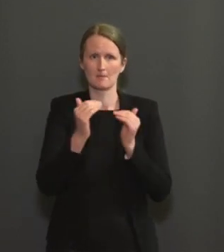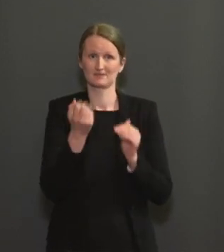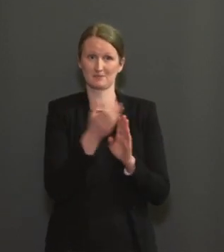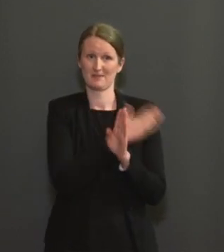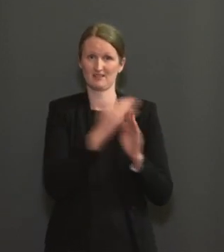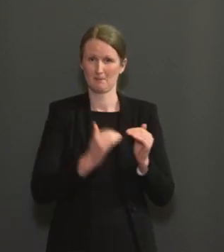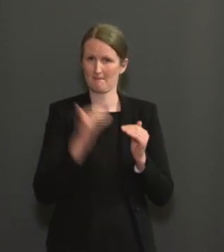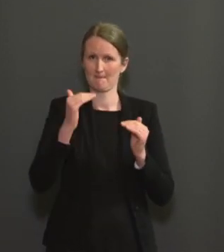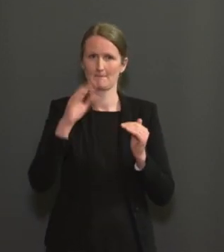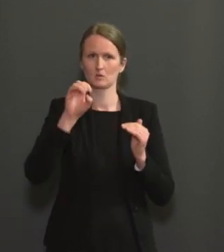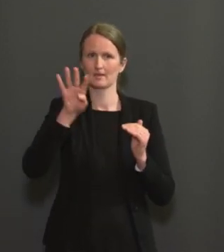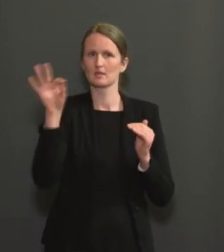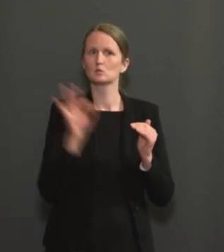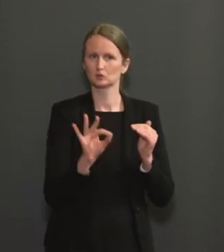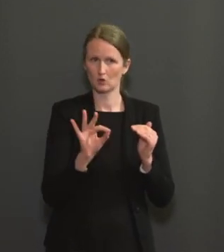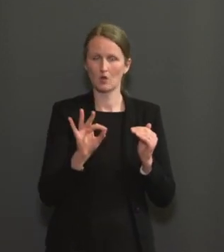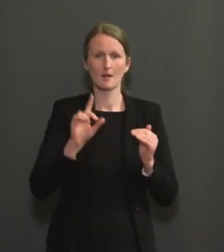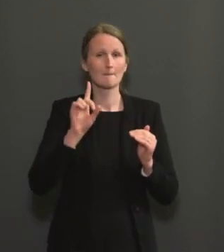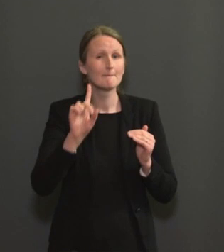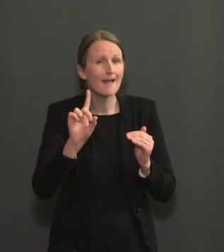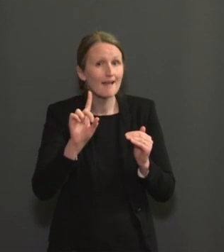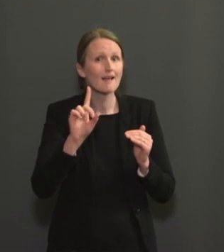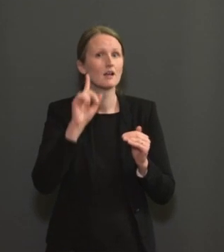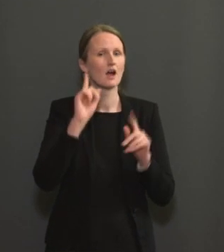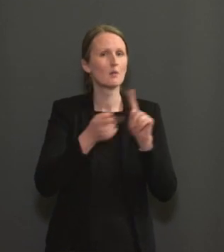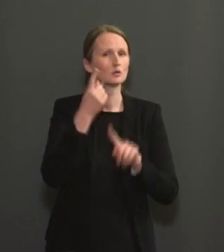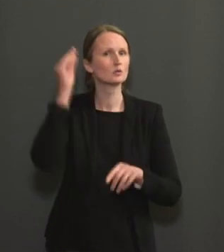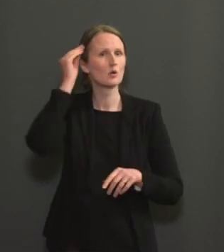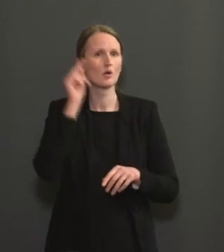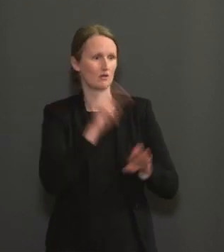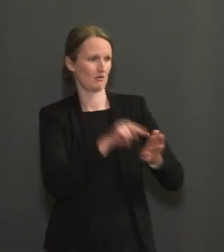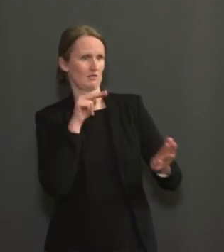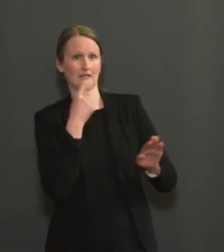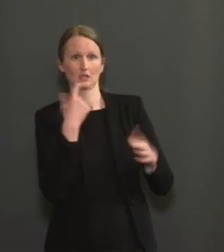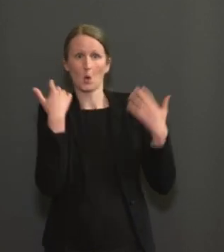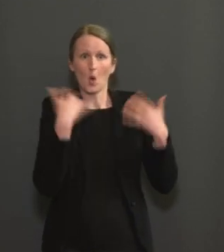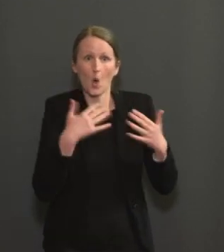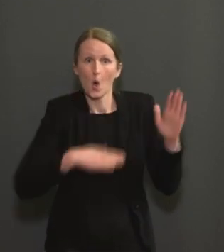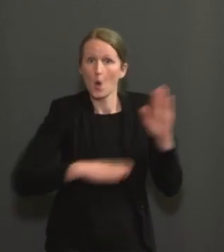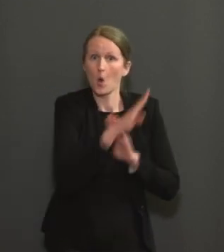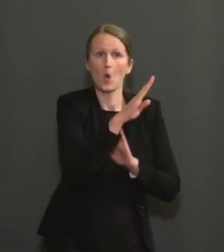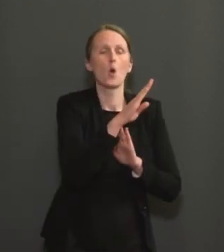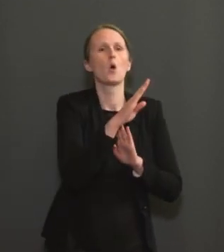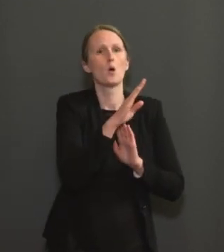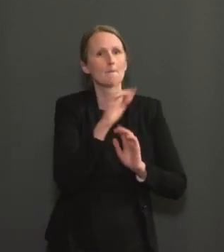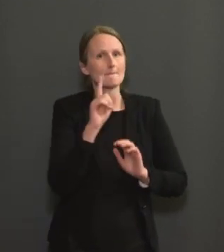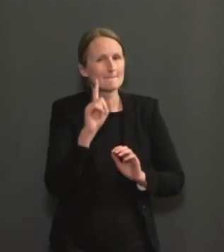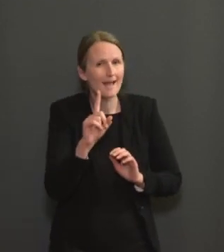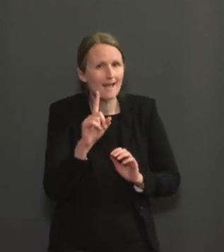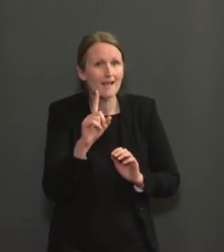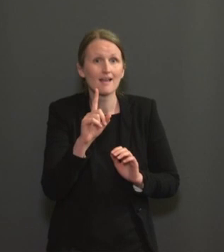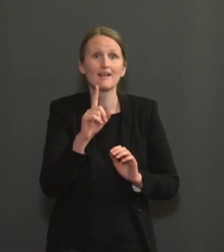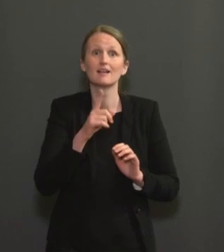ce que cela signifie exactement, parce que là, ça semble spectaculaire, une augmentation d'un tiers. Nous venons d'une part de valeurs qui